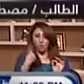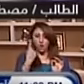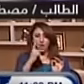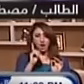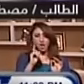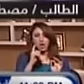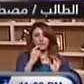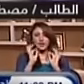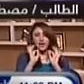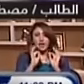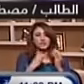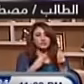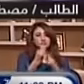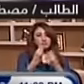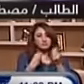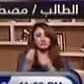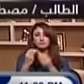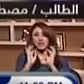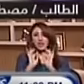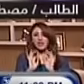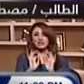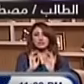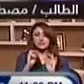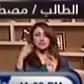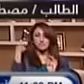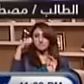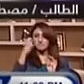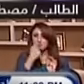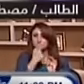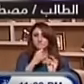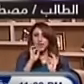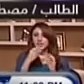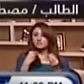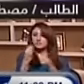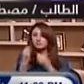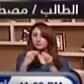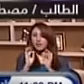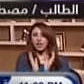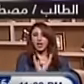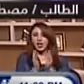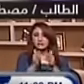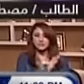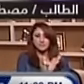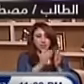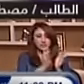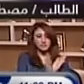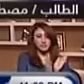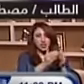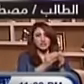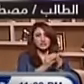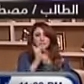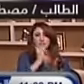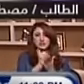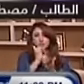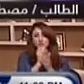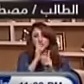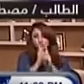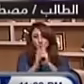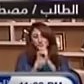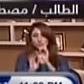فكره ان التشاركيه في رئاسه الدوله، في عندك احزاب، في عندك ممثلين عن كل الفئات، كل دول